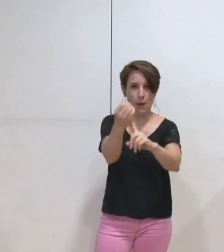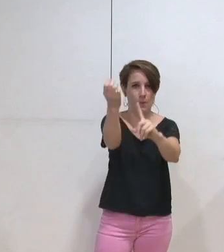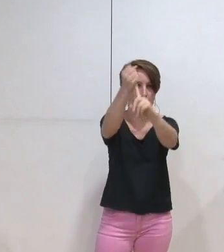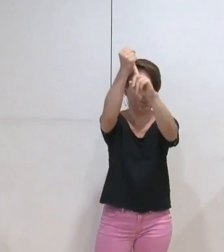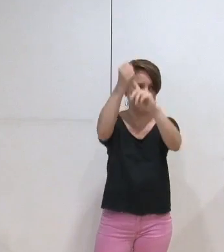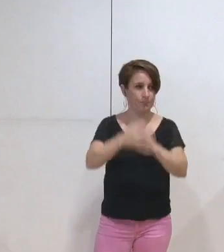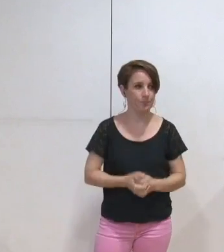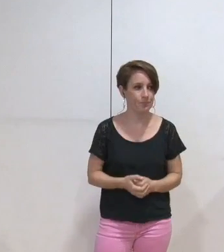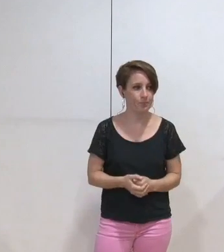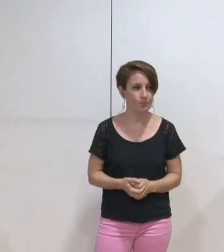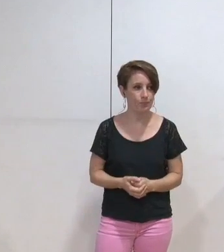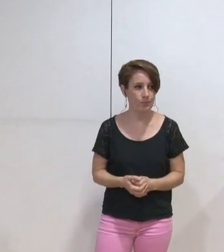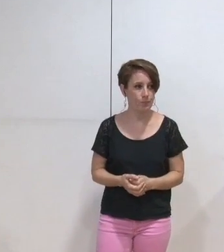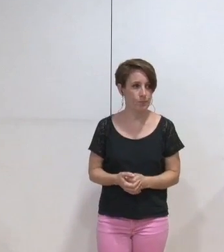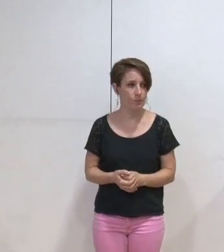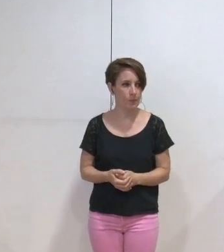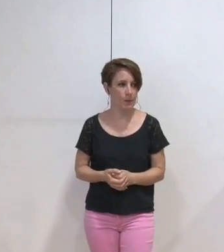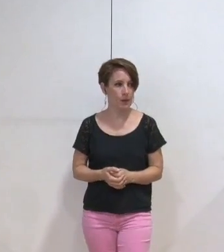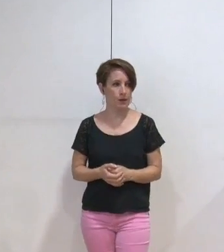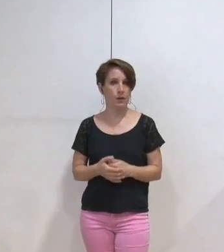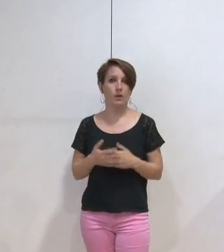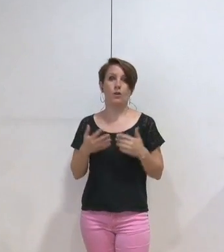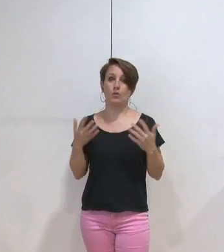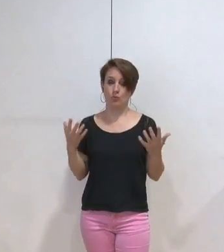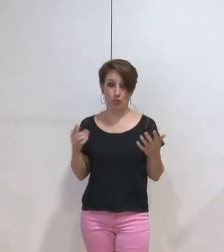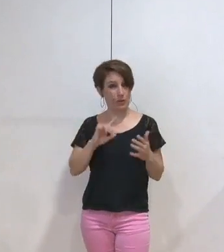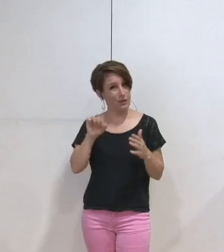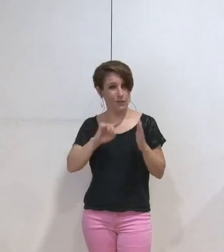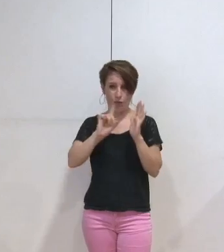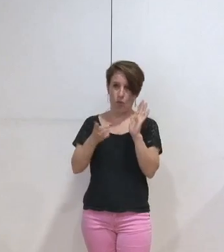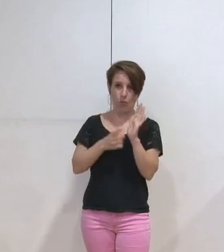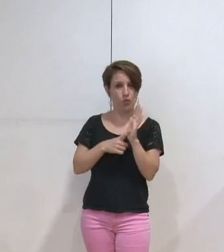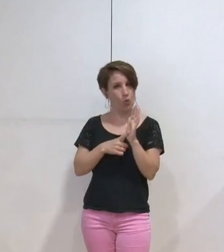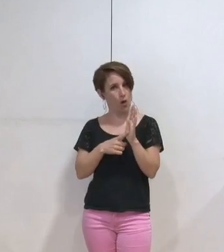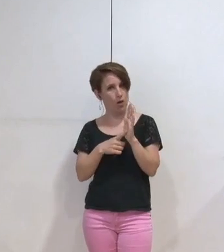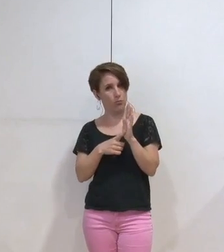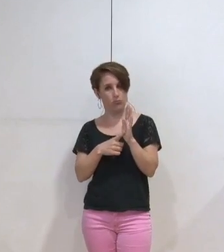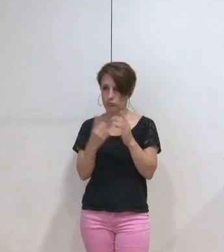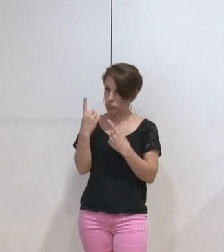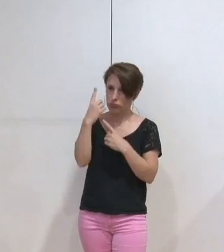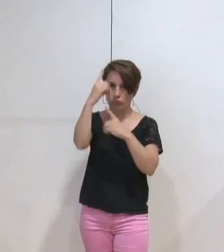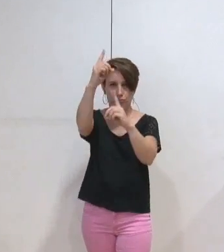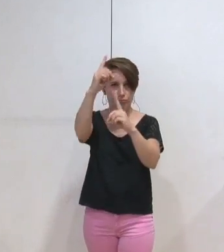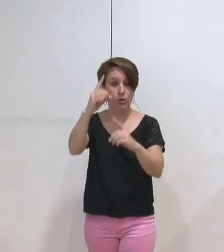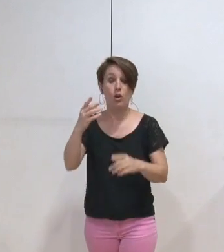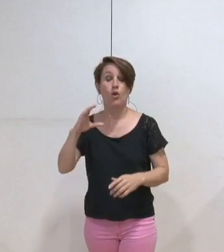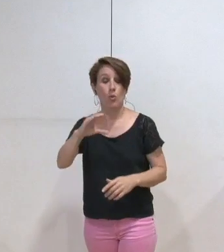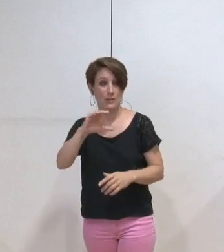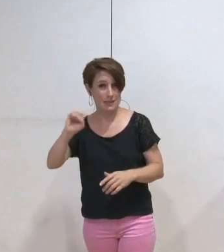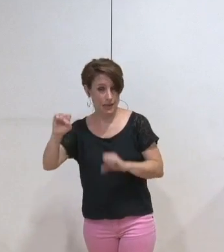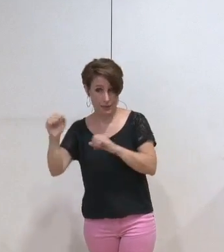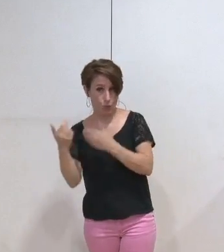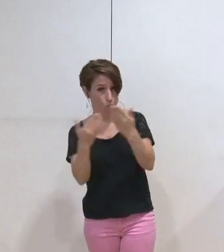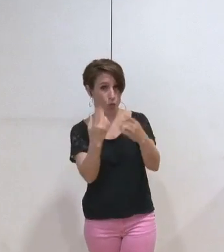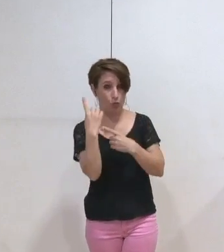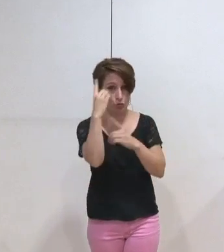pensons qu'il est digne d'aller revendiquer ses droits que ces doits soient proposés par le CCAS par ses partenaires de manière individuelle